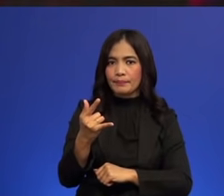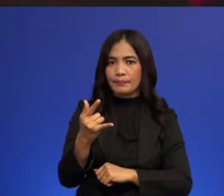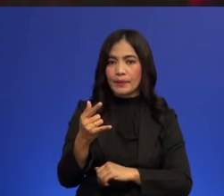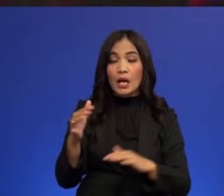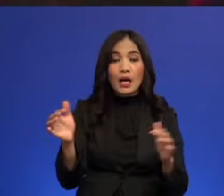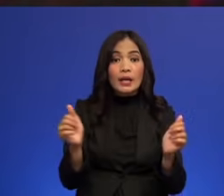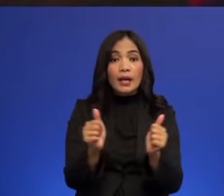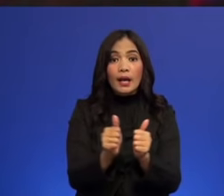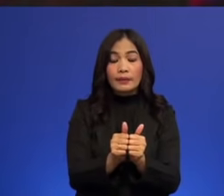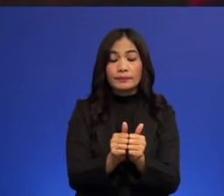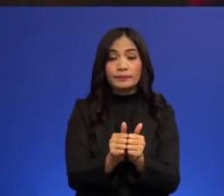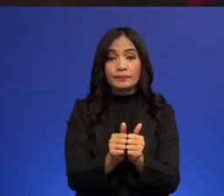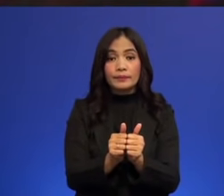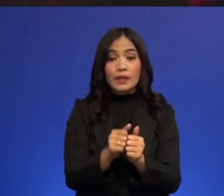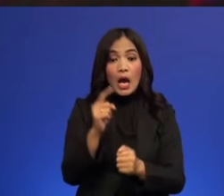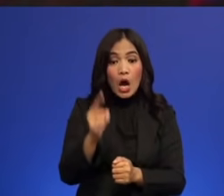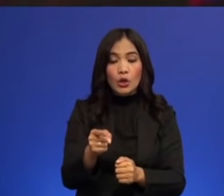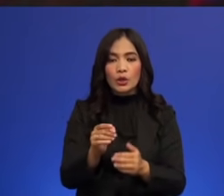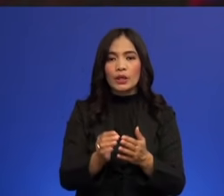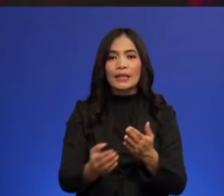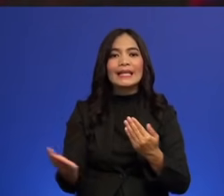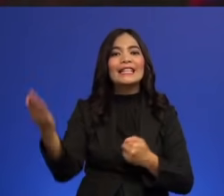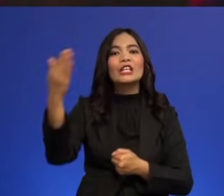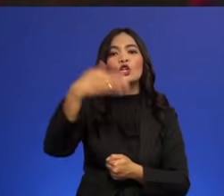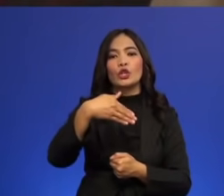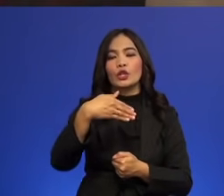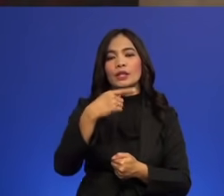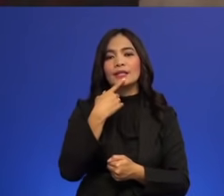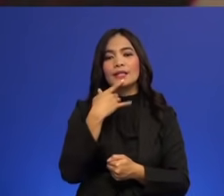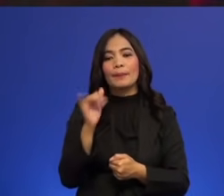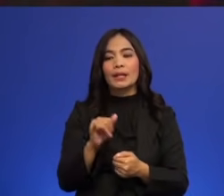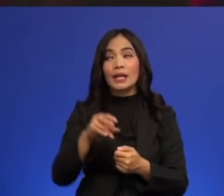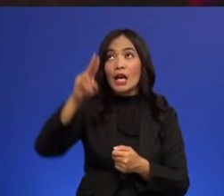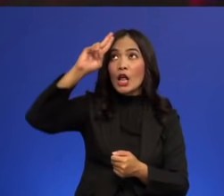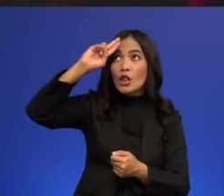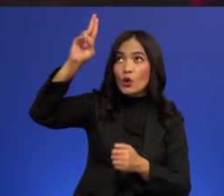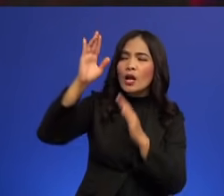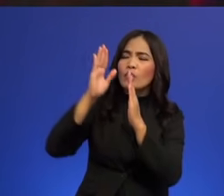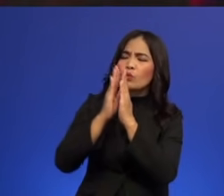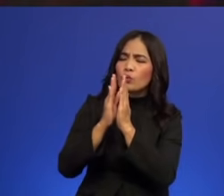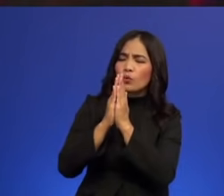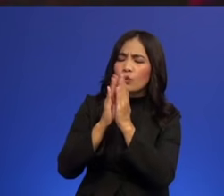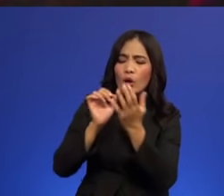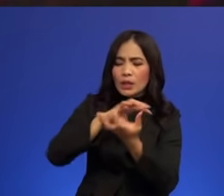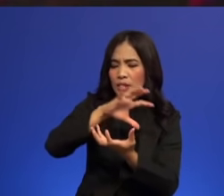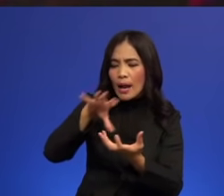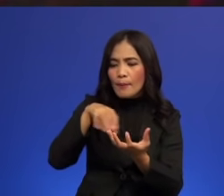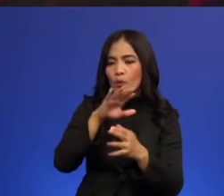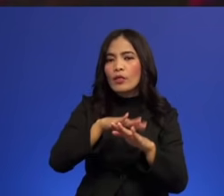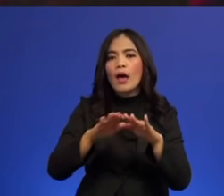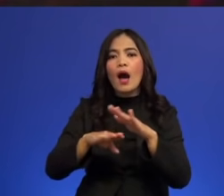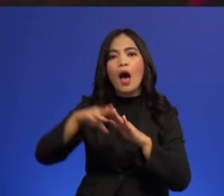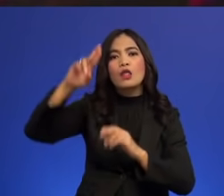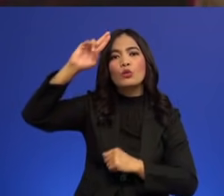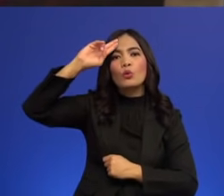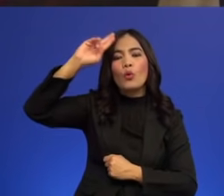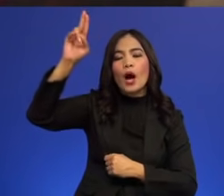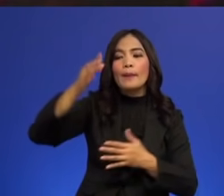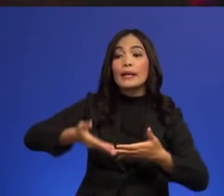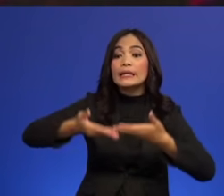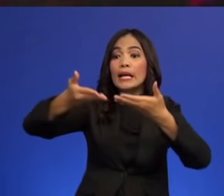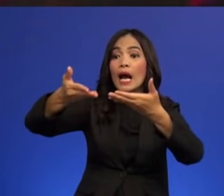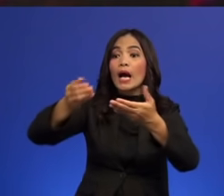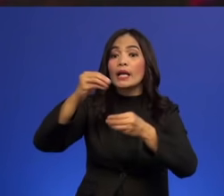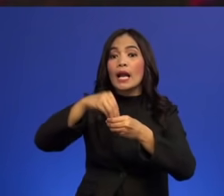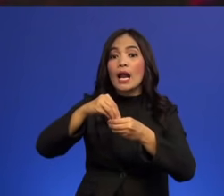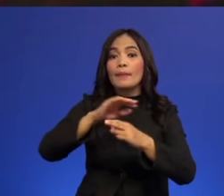dengan tentu melibatkan Tuhan. Kita mohon campur tangan Tuhan dan menyerahkannya